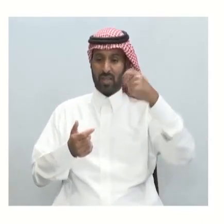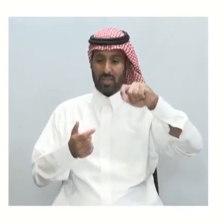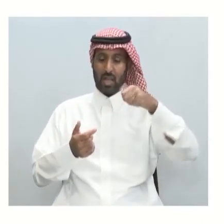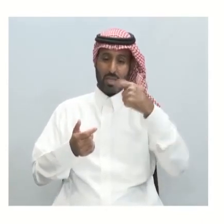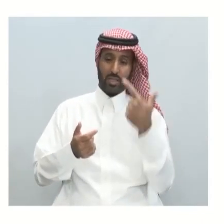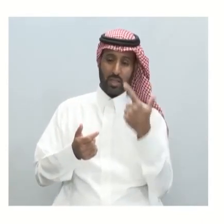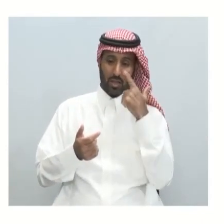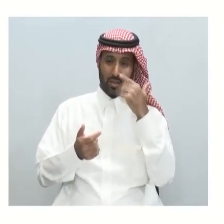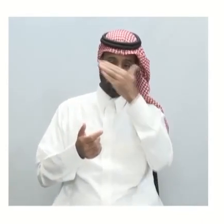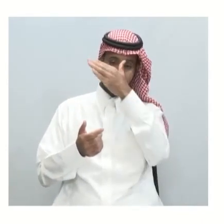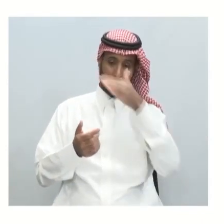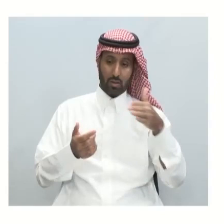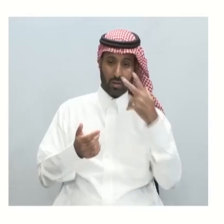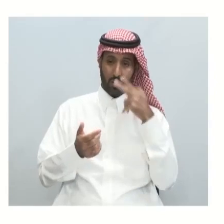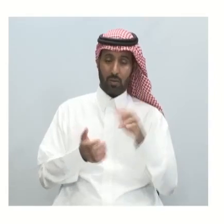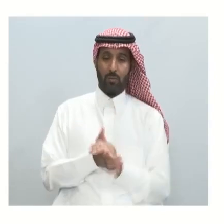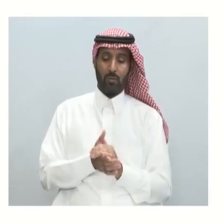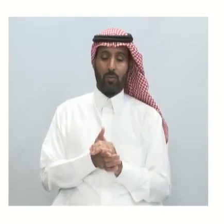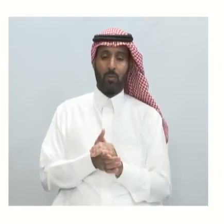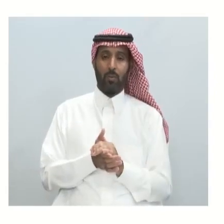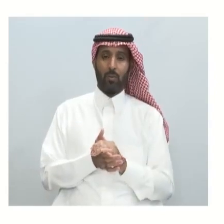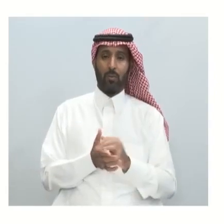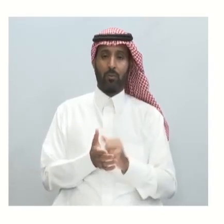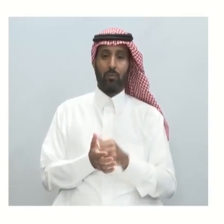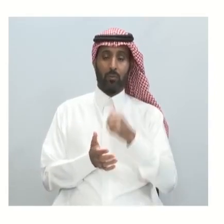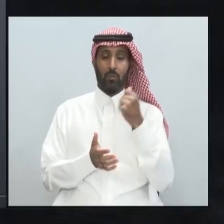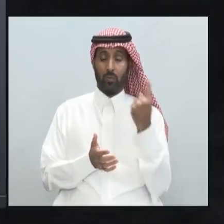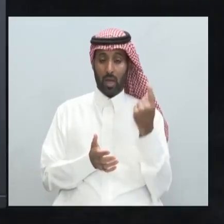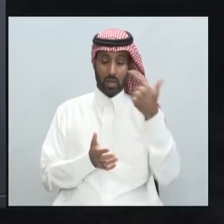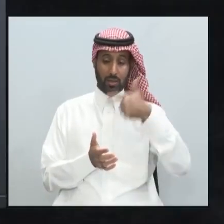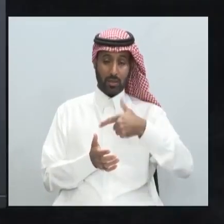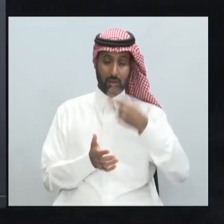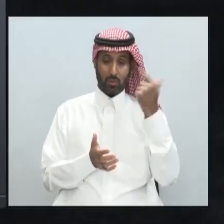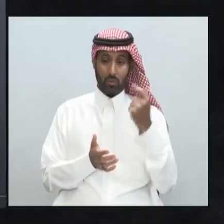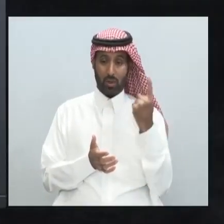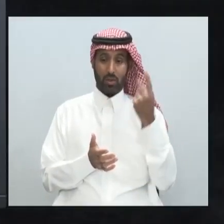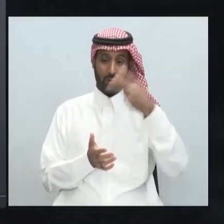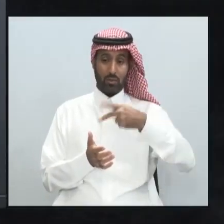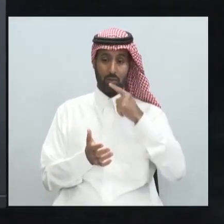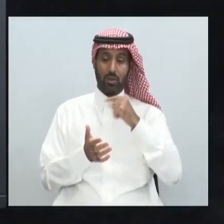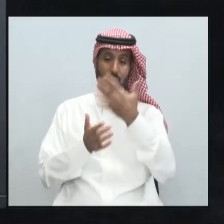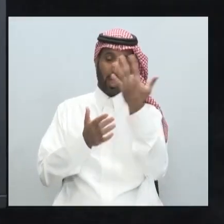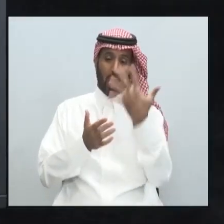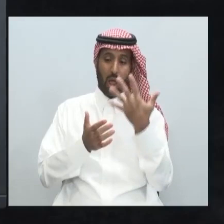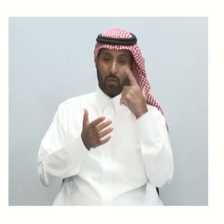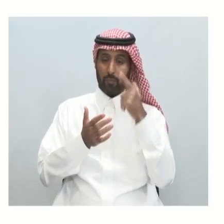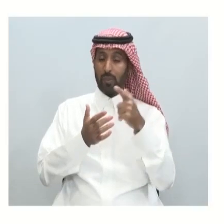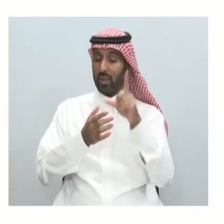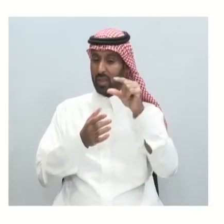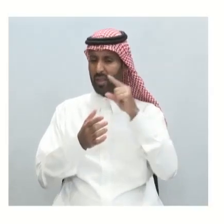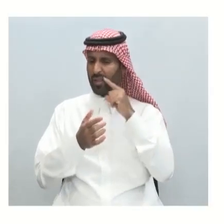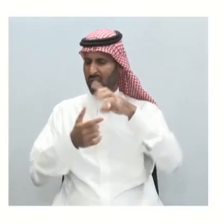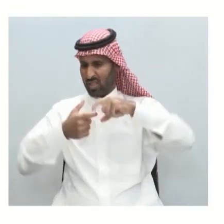1.7 لنلاحظ الان الشكل 215 لديك في الكتاب المدرسي يلخص مدى